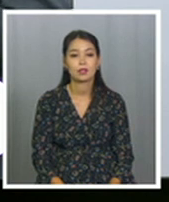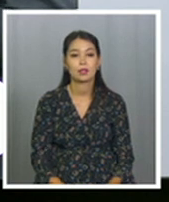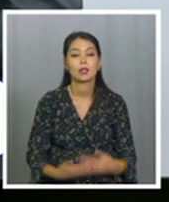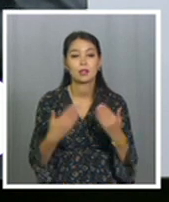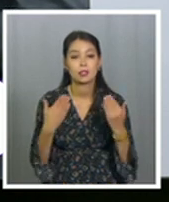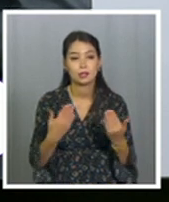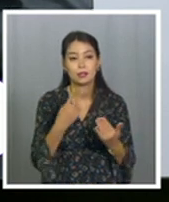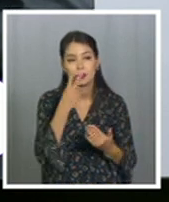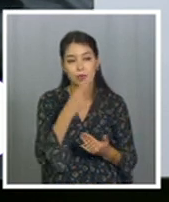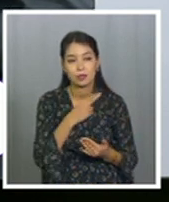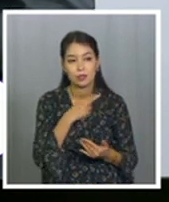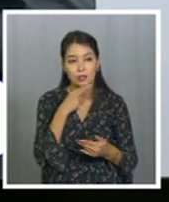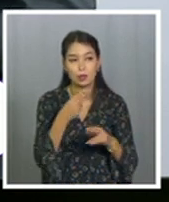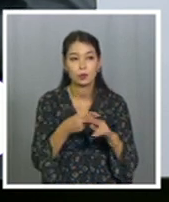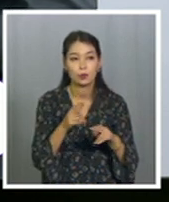осы жердегі